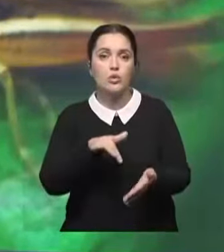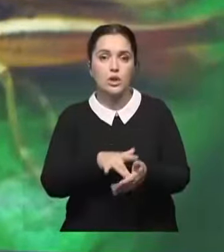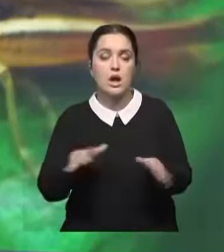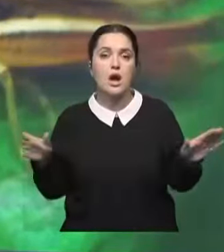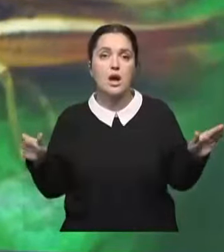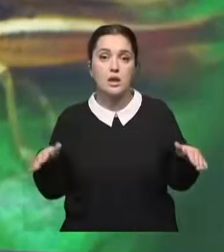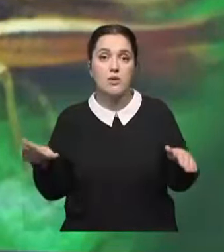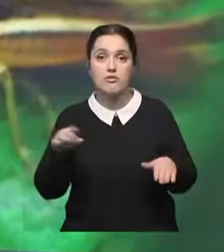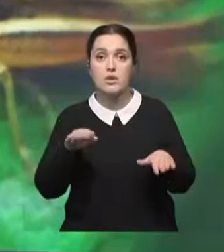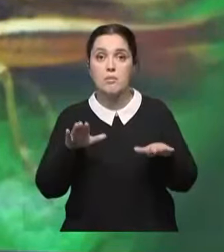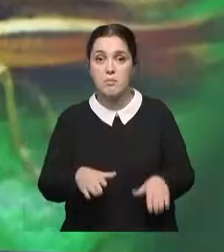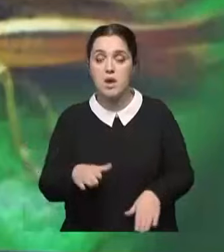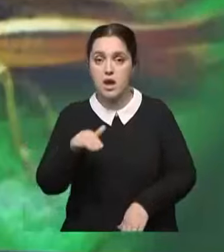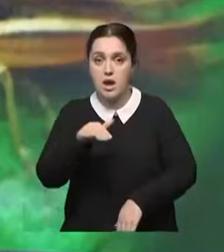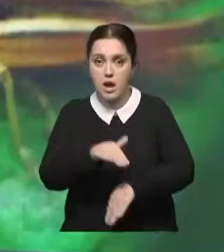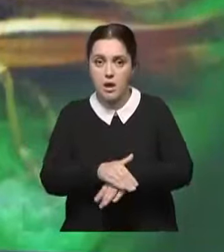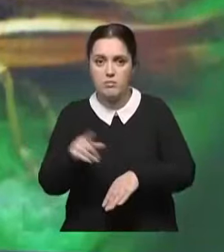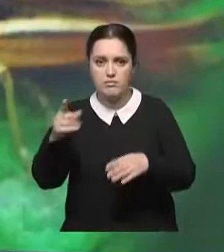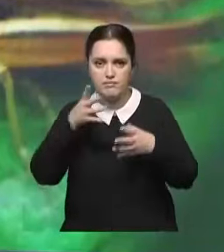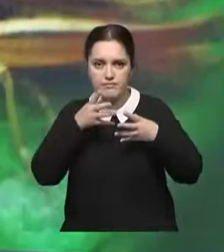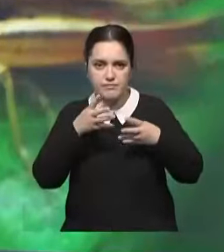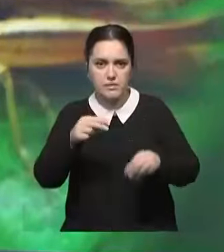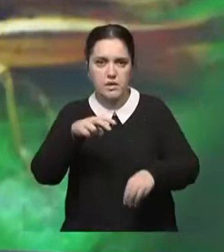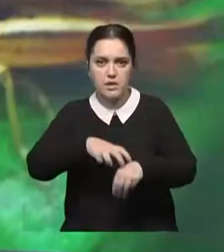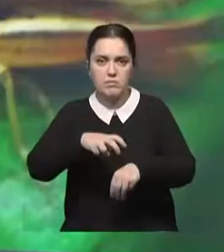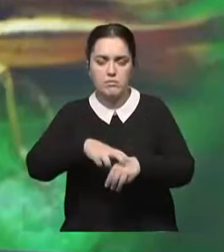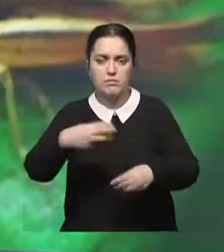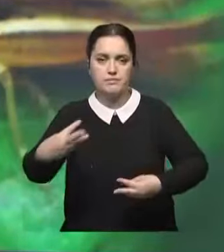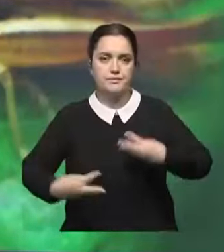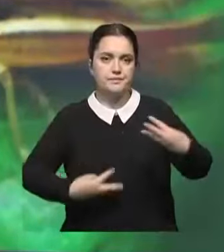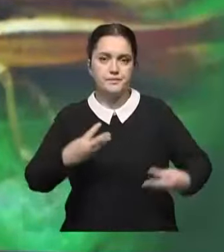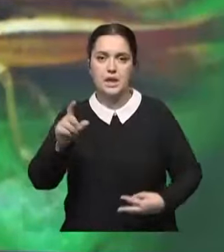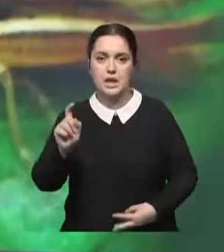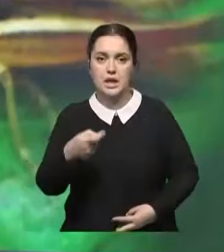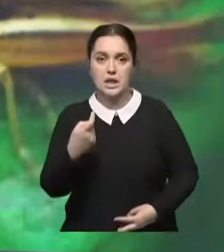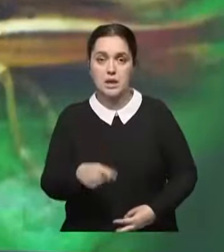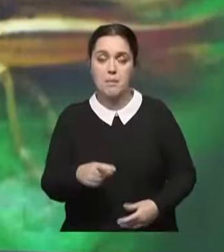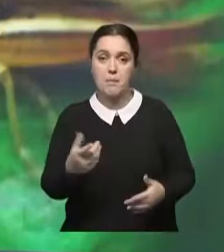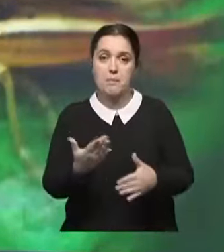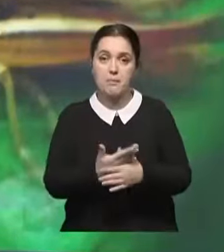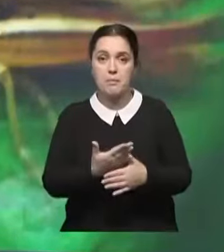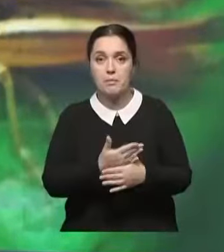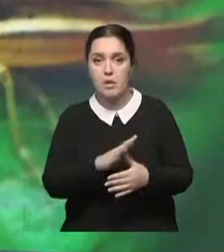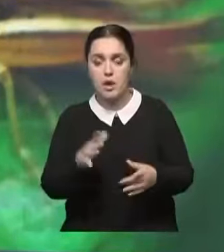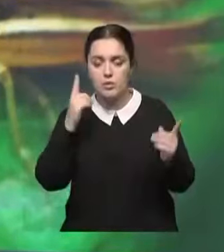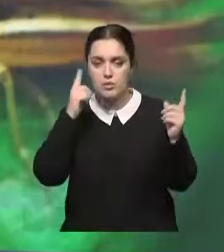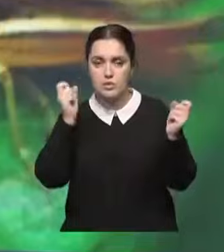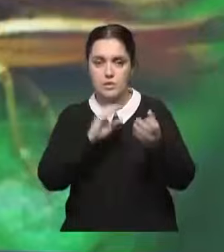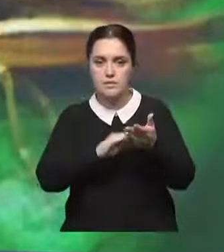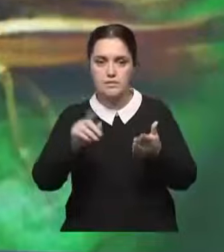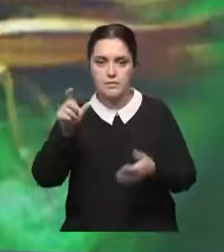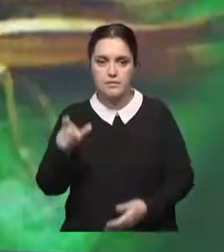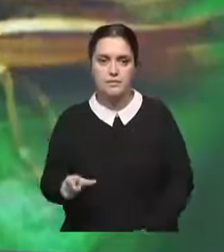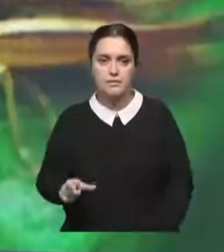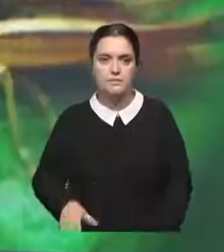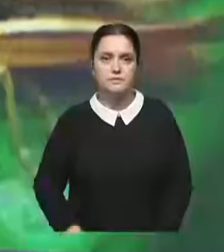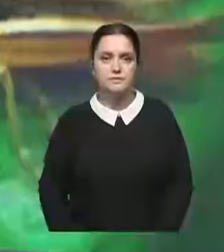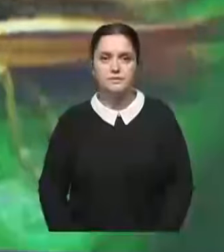На всех участках, где обнаружен прожорливый вредитель, распыляют пестициды. Помогают ли эти меры, узнавала Наталья